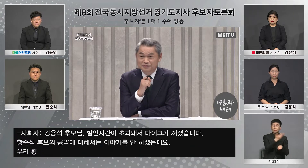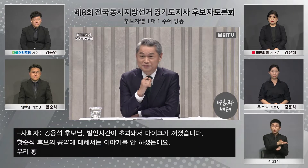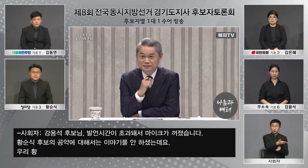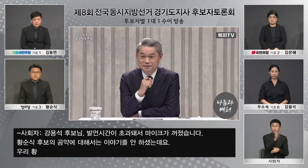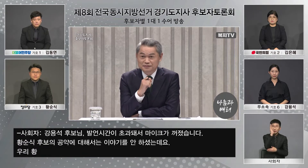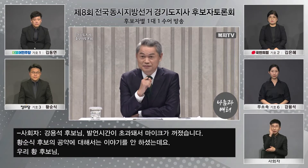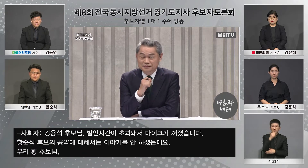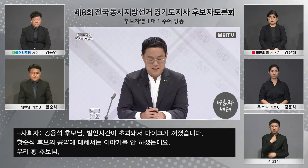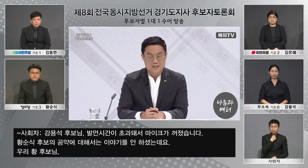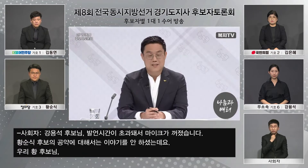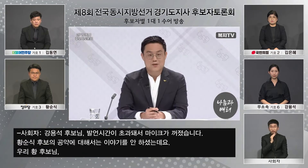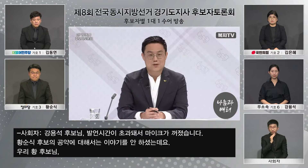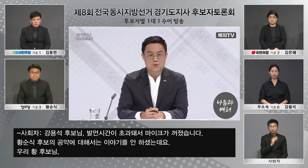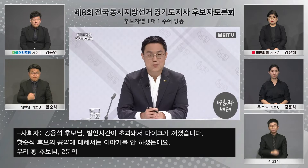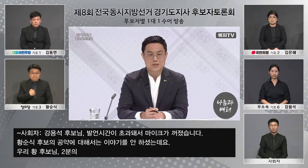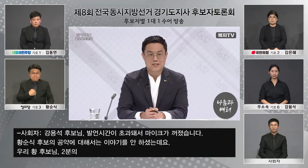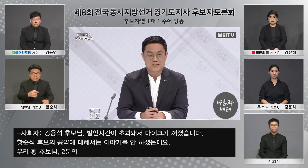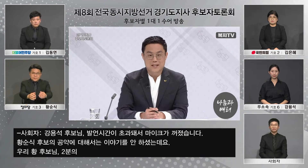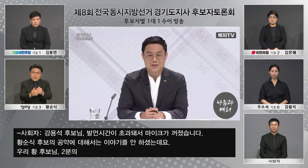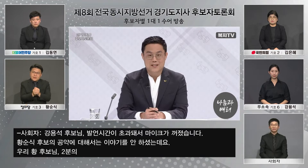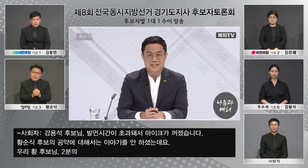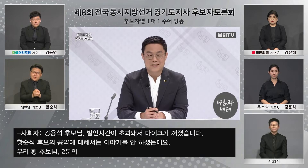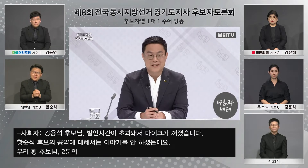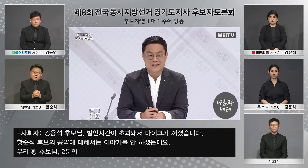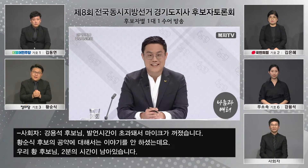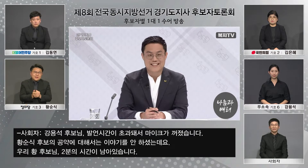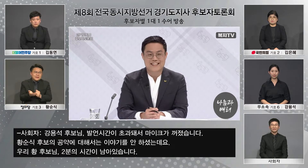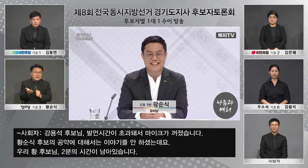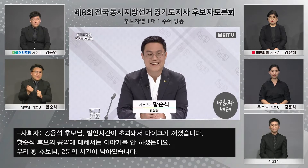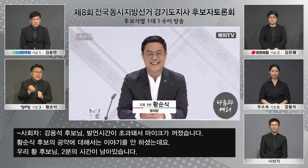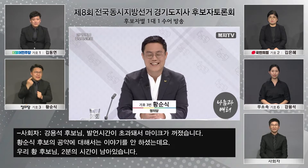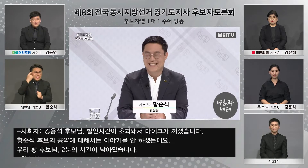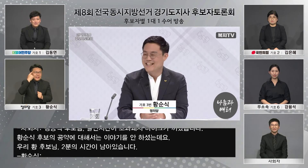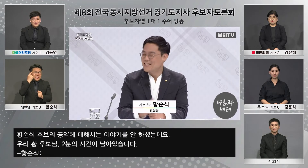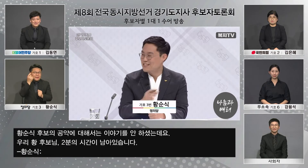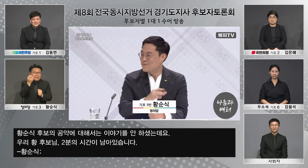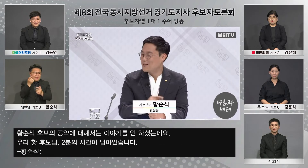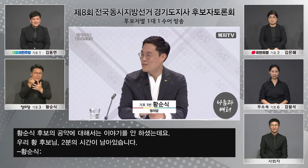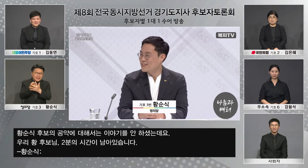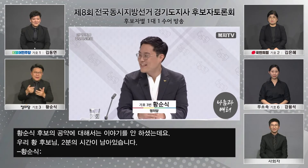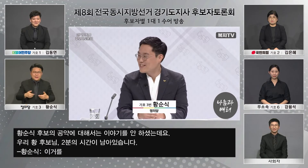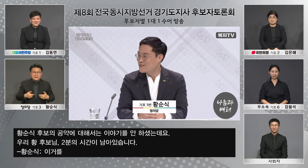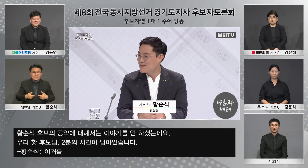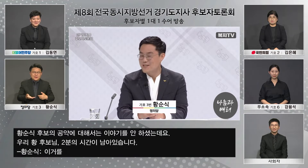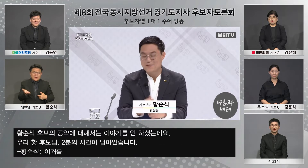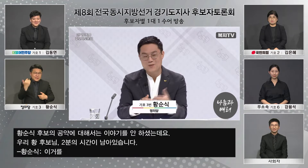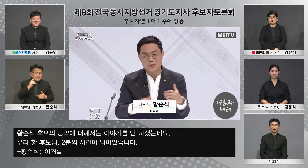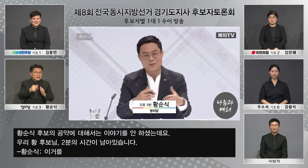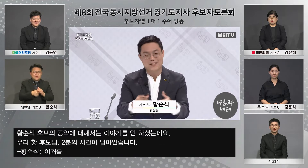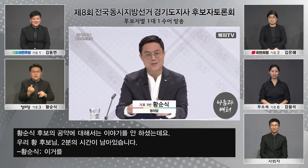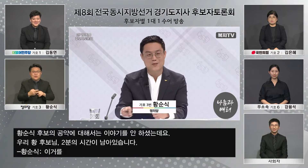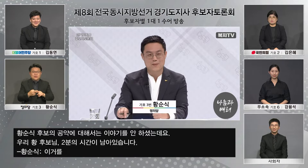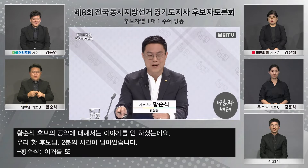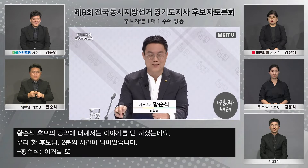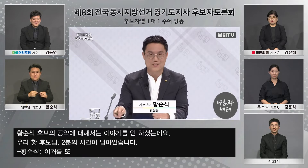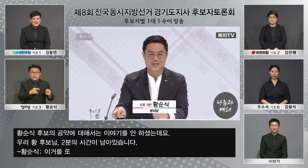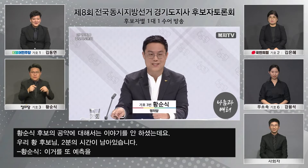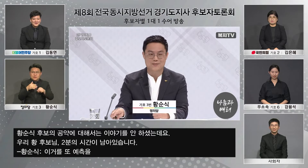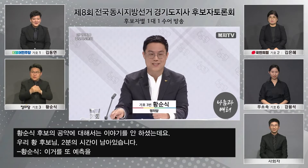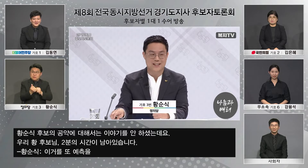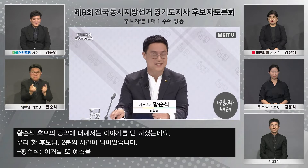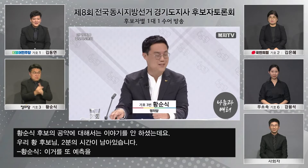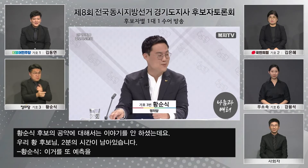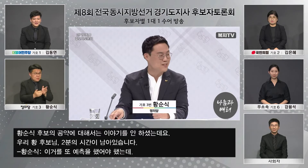있습니다. 네, 이거를 또 예측을 했어야 되는데 사실 지난번에도 이렇게 해가지고 아마 토론 방식도 이렇게